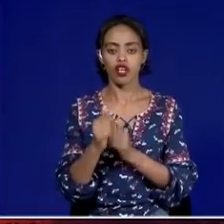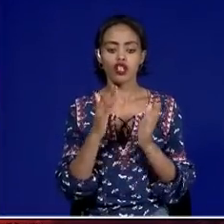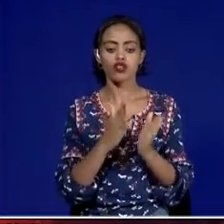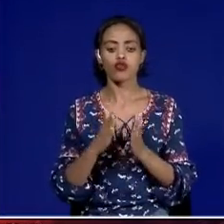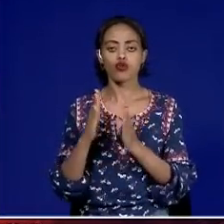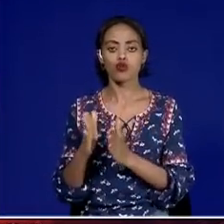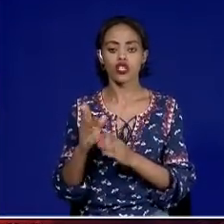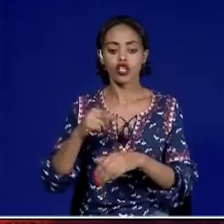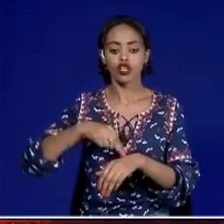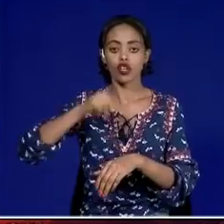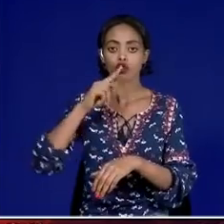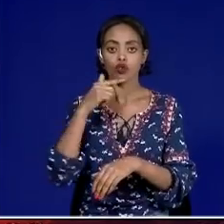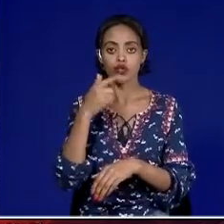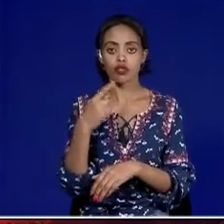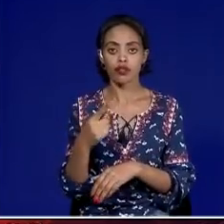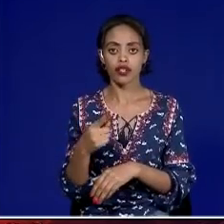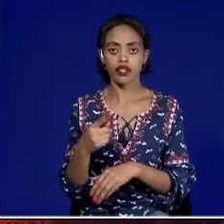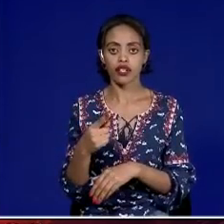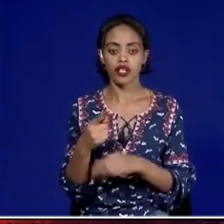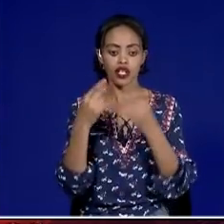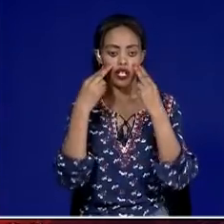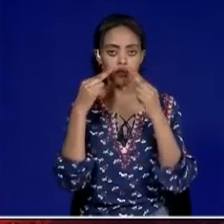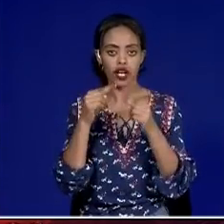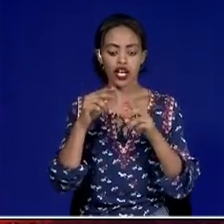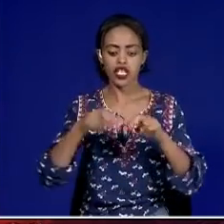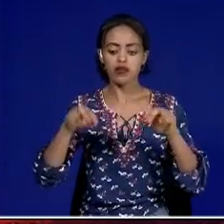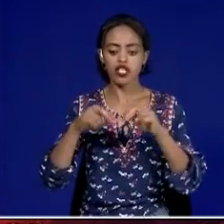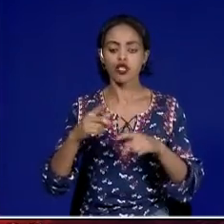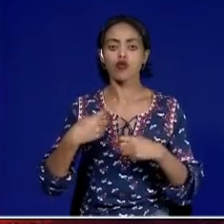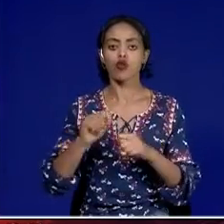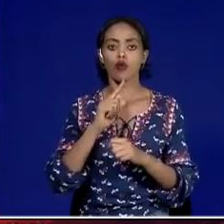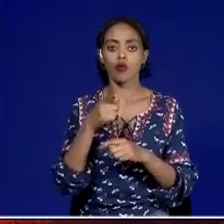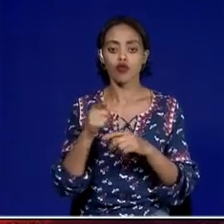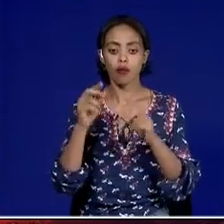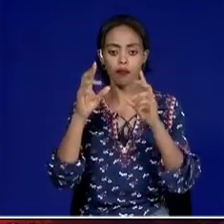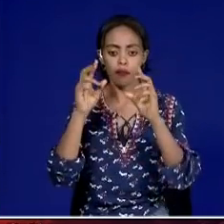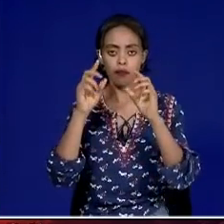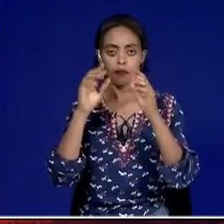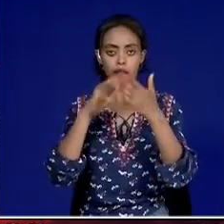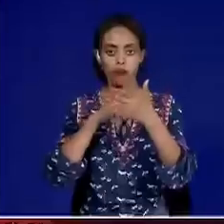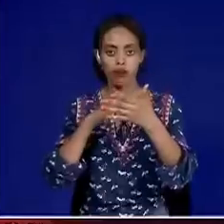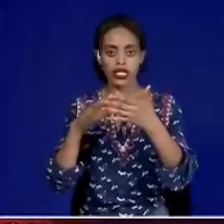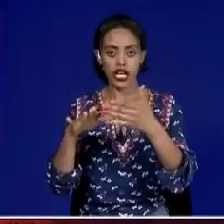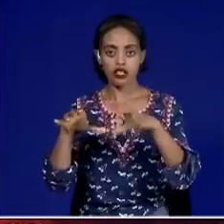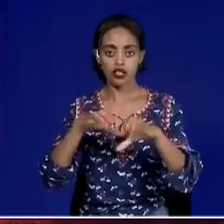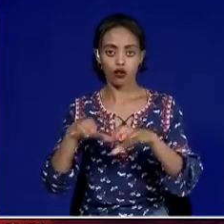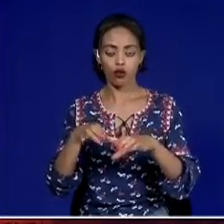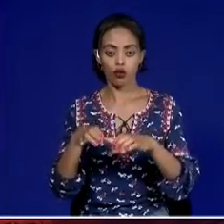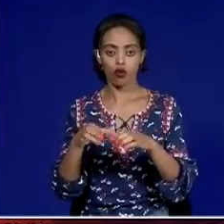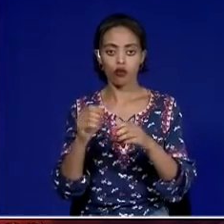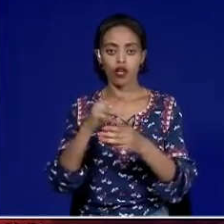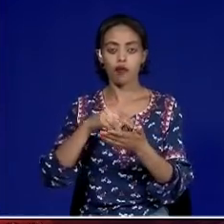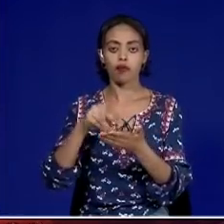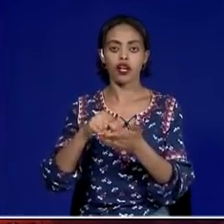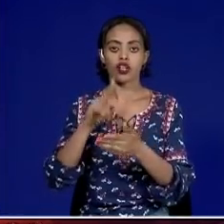ዝግጁነት ተልዕሉ ድዩ ገለ ዝብል ብምርኣይ ልምድህነሳስ ሞኪሮም እዮም። እዞም መፅናዕ እዚኦም ተካዱ ብናይ መቐለ ዩኒቨርሲቲ ስታፍ እዮም።